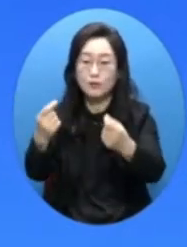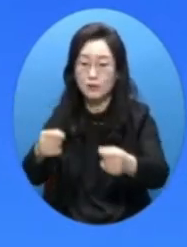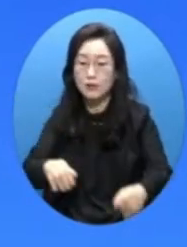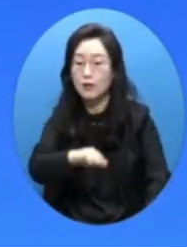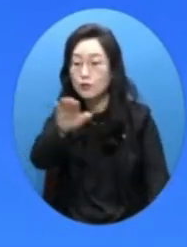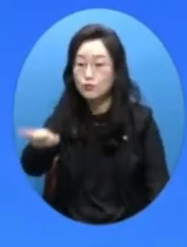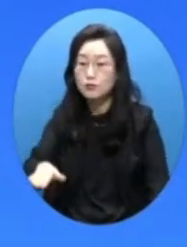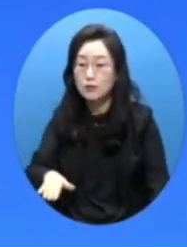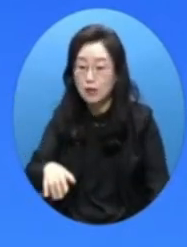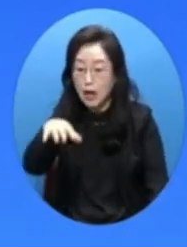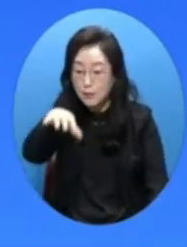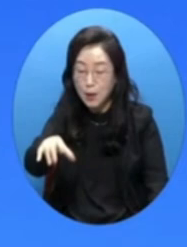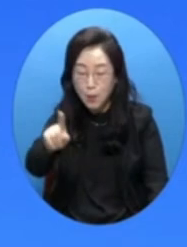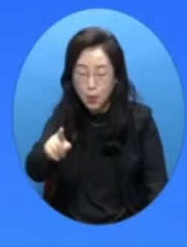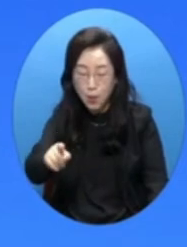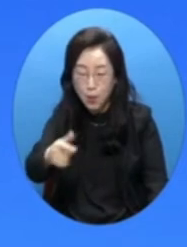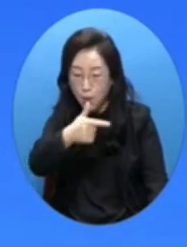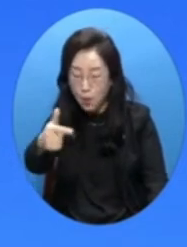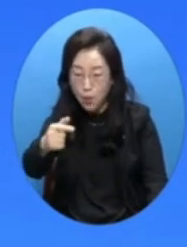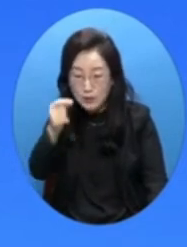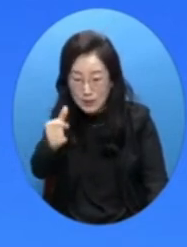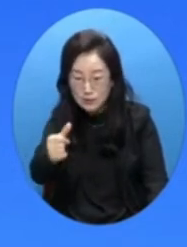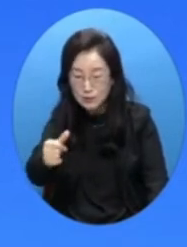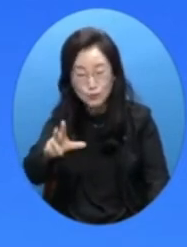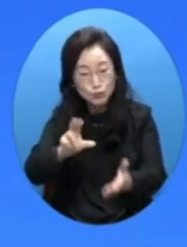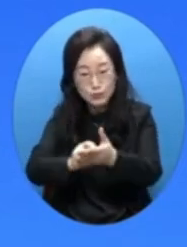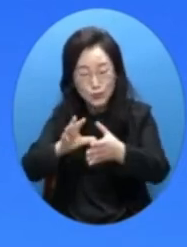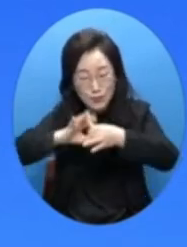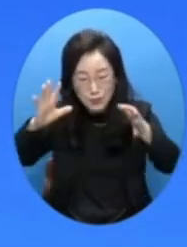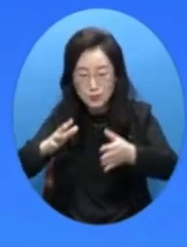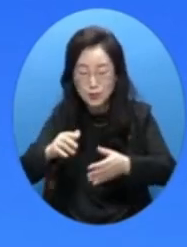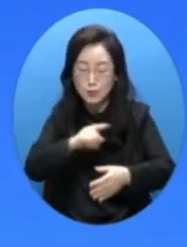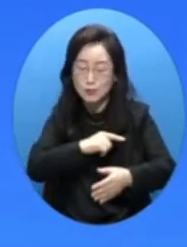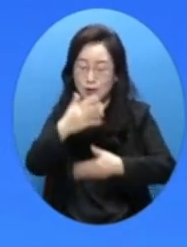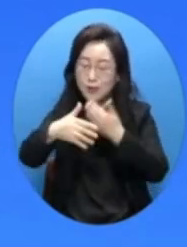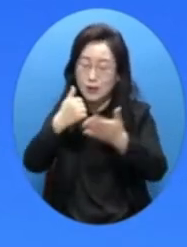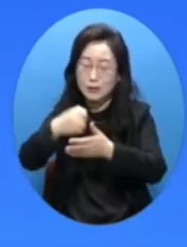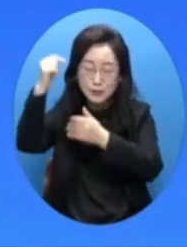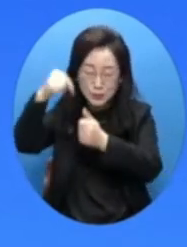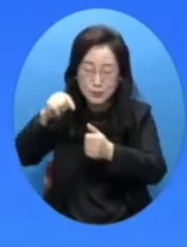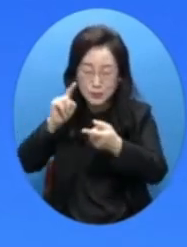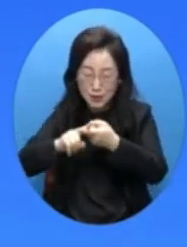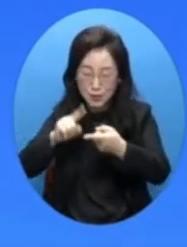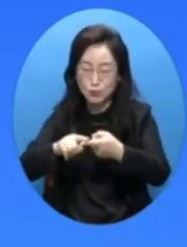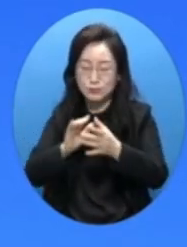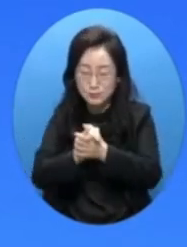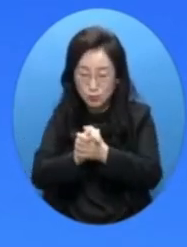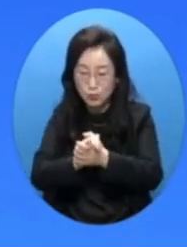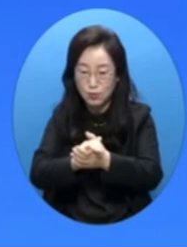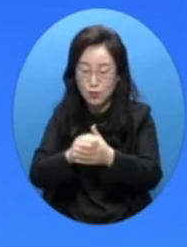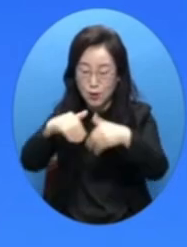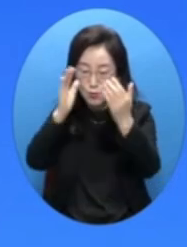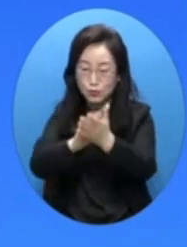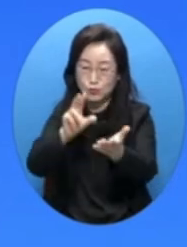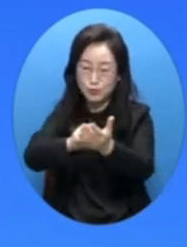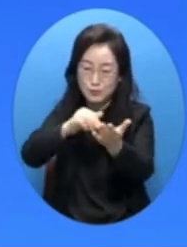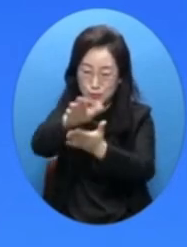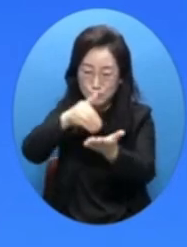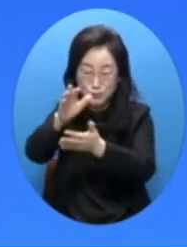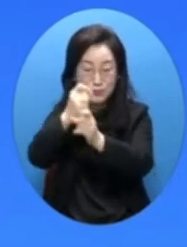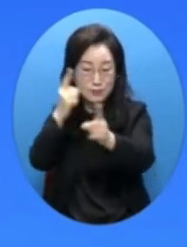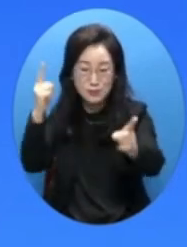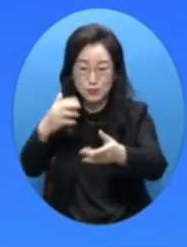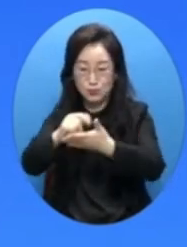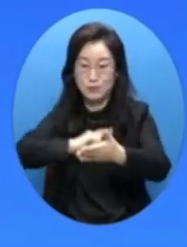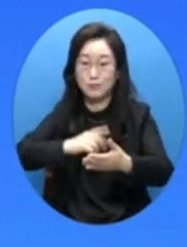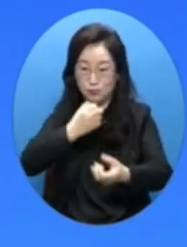어떤 작은 일이 어떤 큰일이다 엎드려 기도하고 뒤의 뜻을 따라서 하나님의 뜻대로 모든 문제를 물리치고 승리하는 여러분들에게는